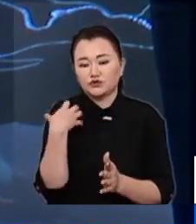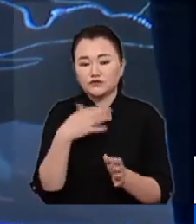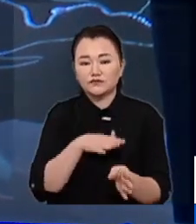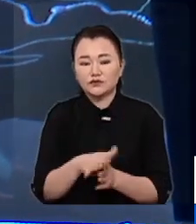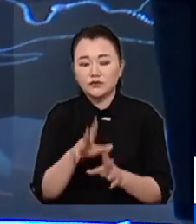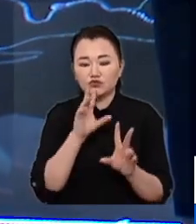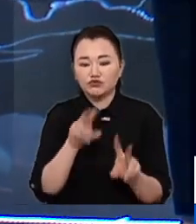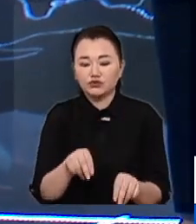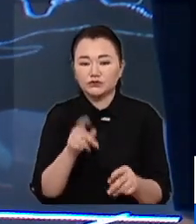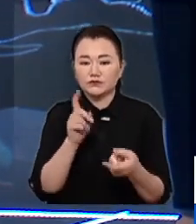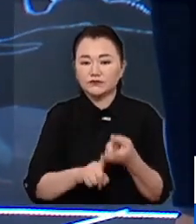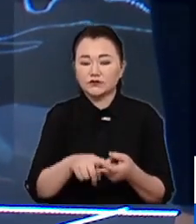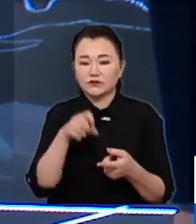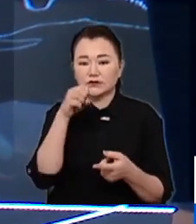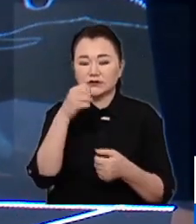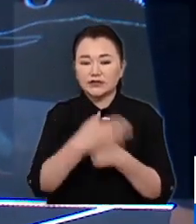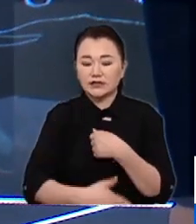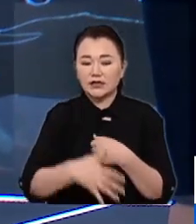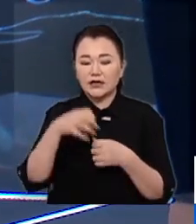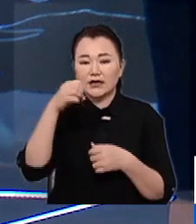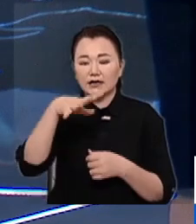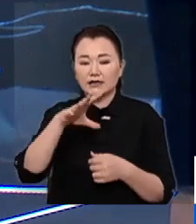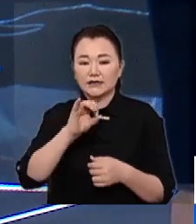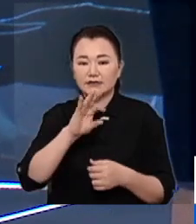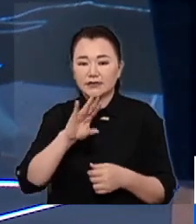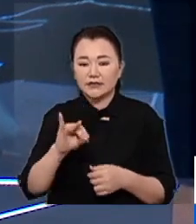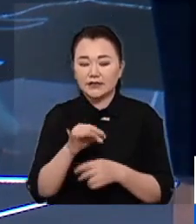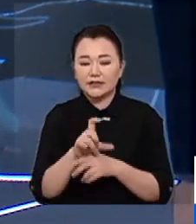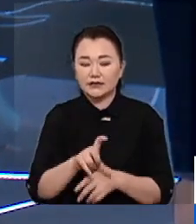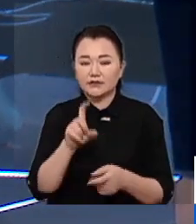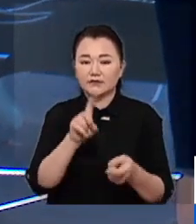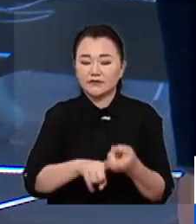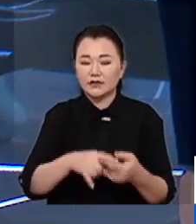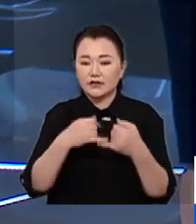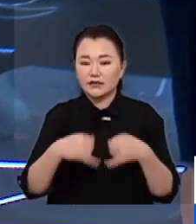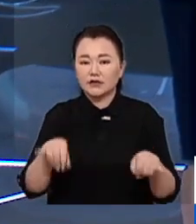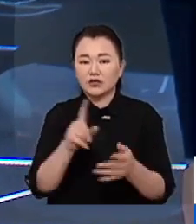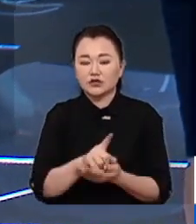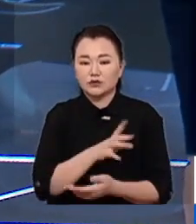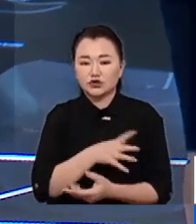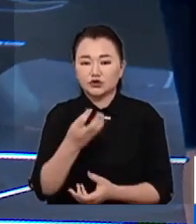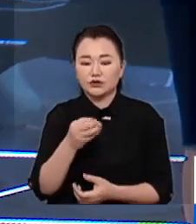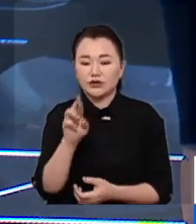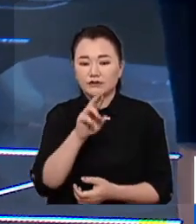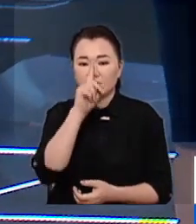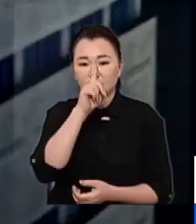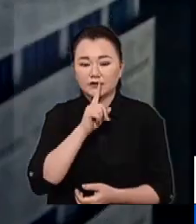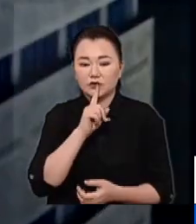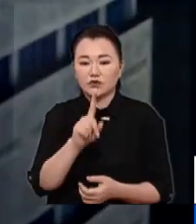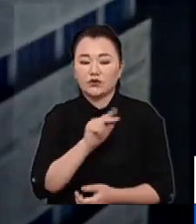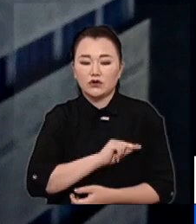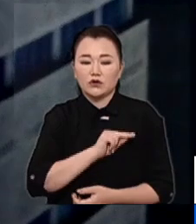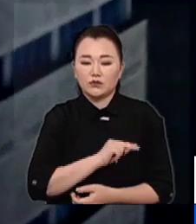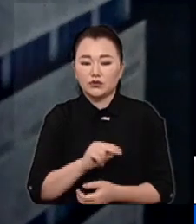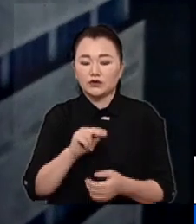выполнить обещание и подключить их к центральной электросети. Подвести туда линии должны были еще в январе. Но работы